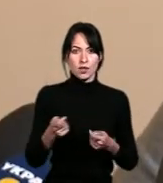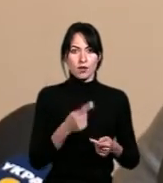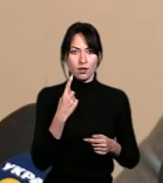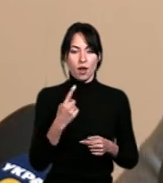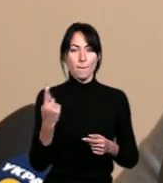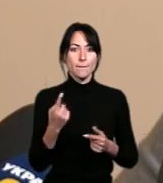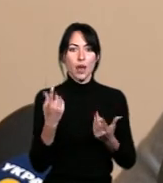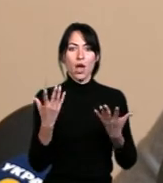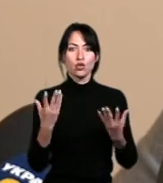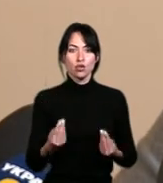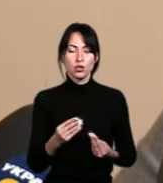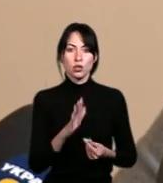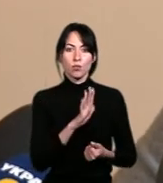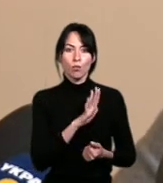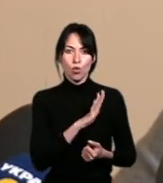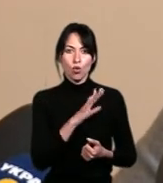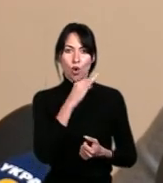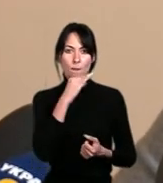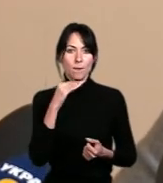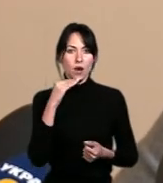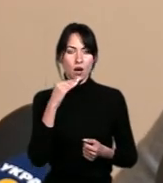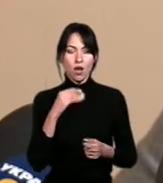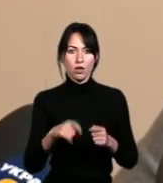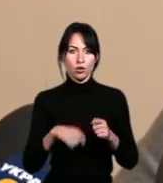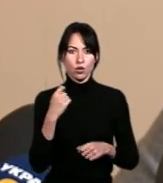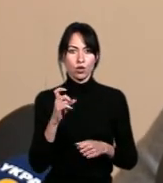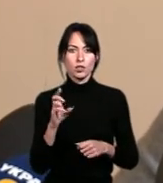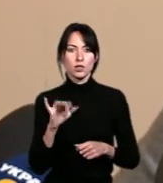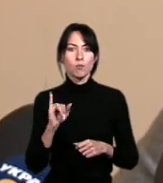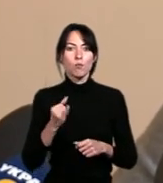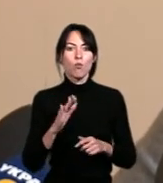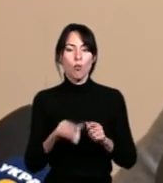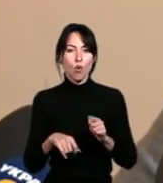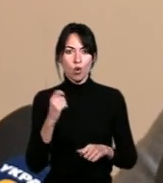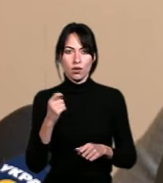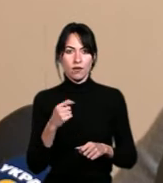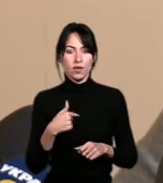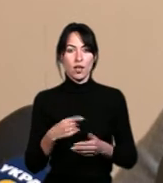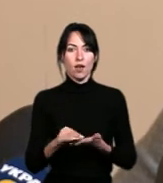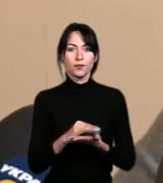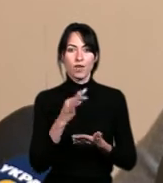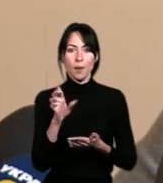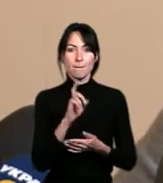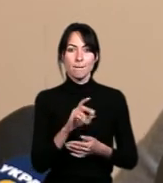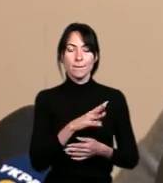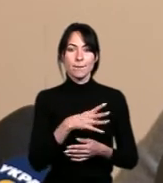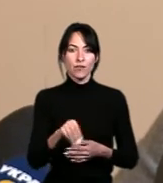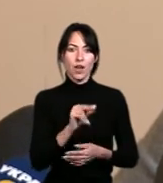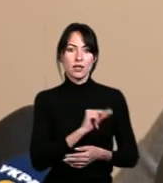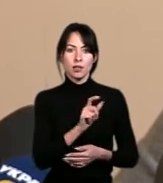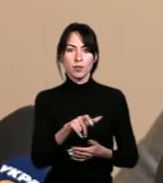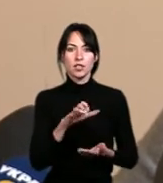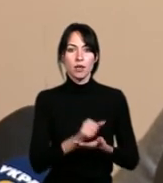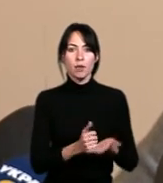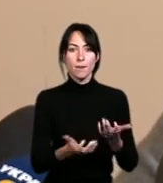дні було багато збоїв. Я вам ще раз кажу, весь персонал займався